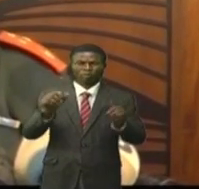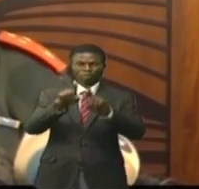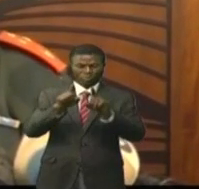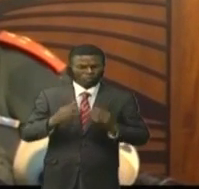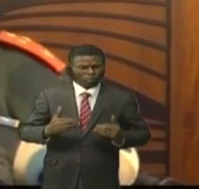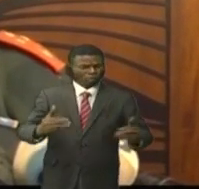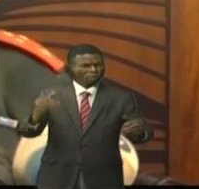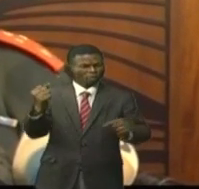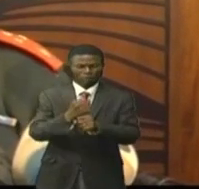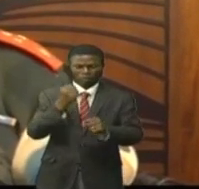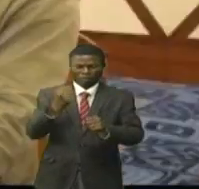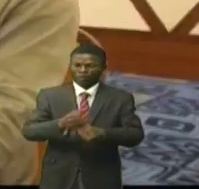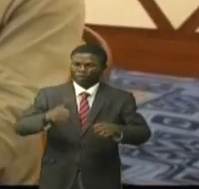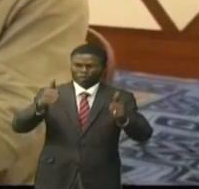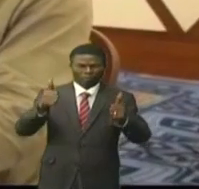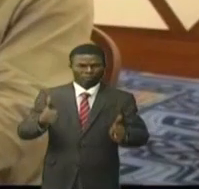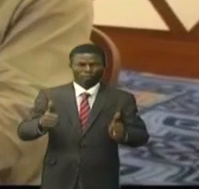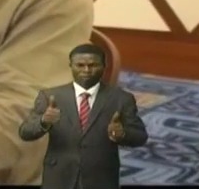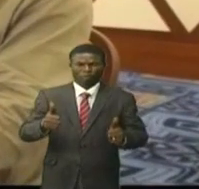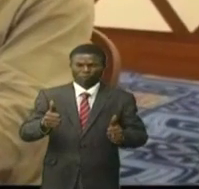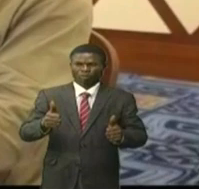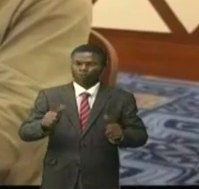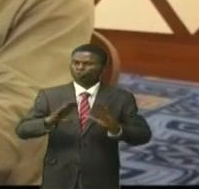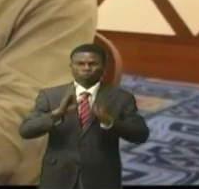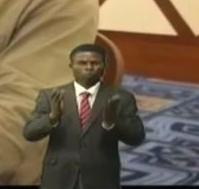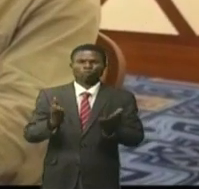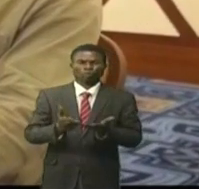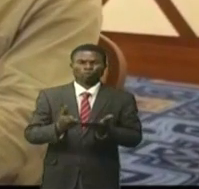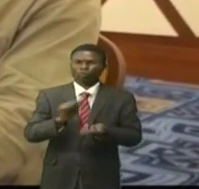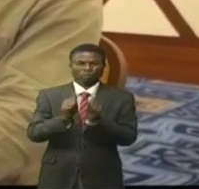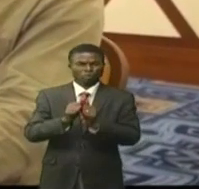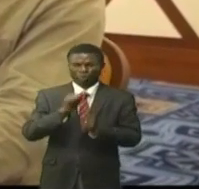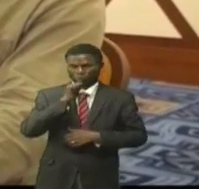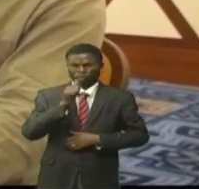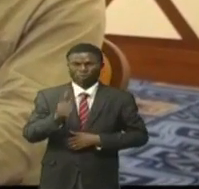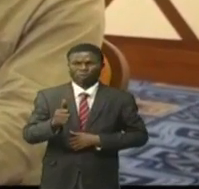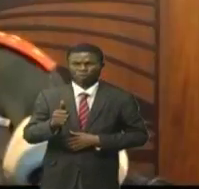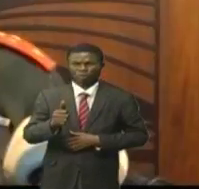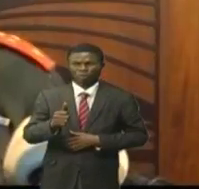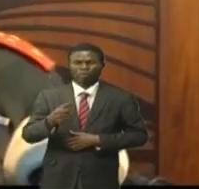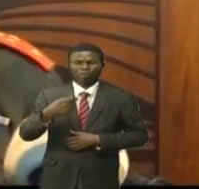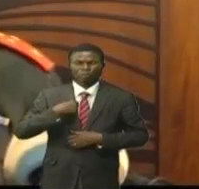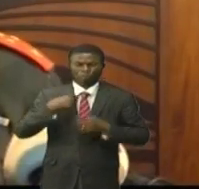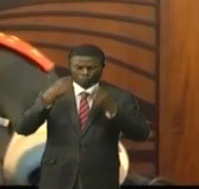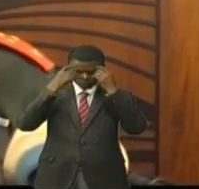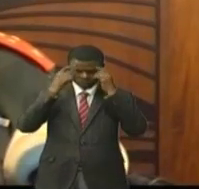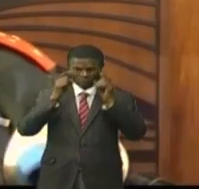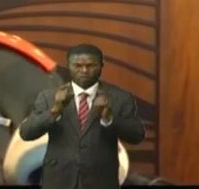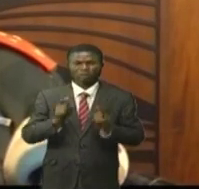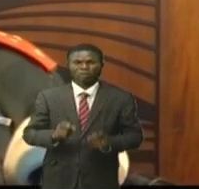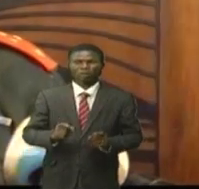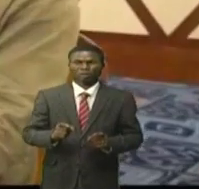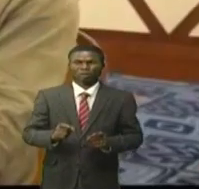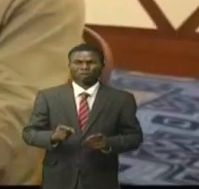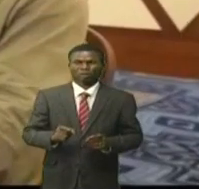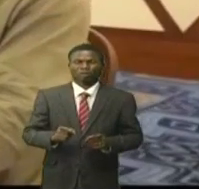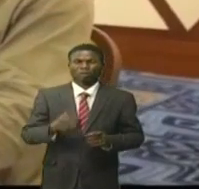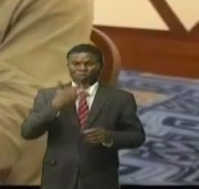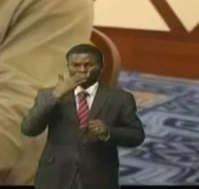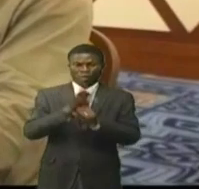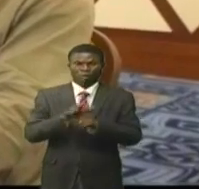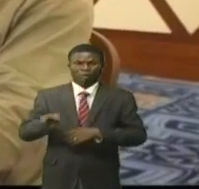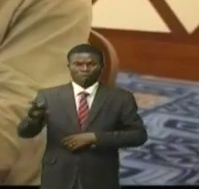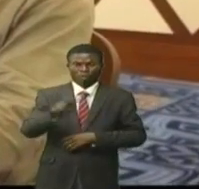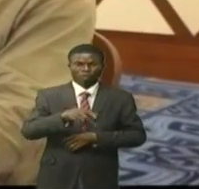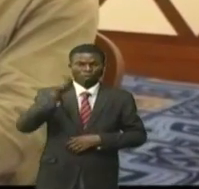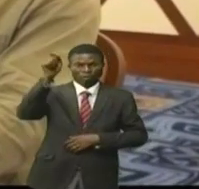vagues librement à vos occupations je tiens à vous rassurer que